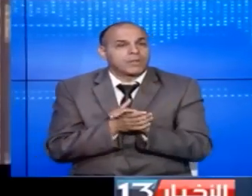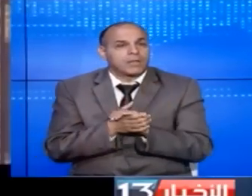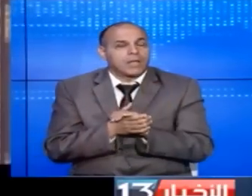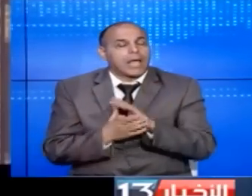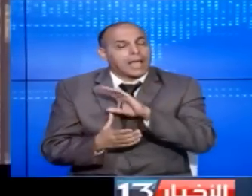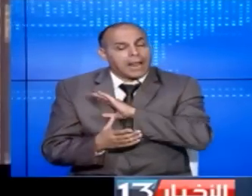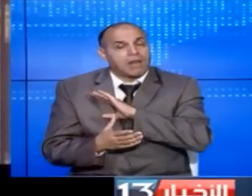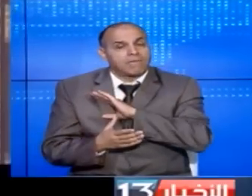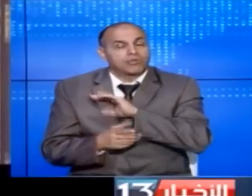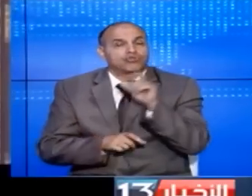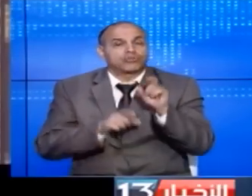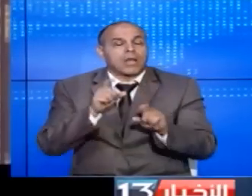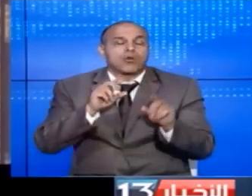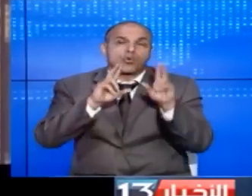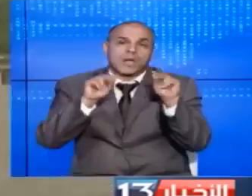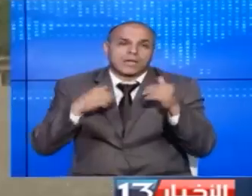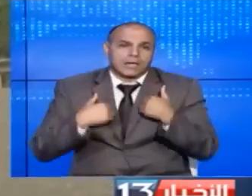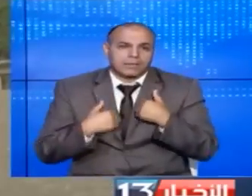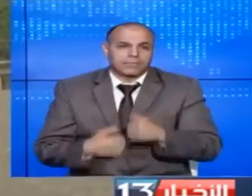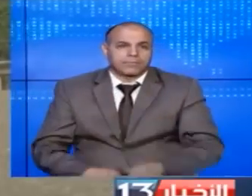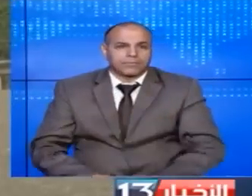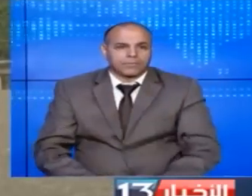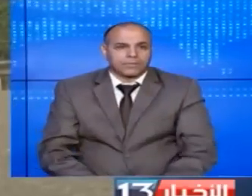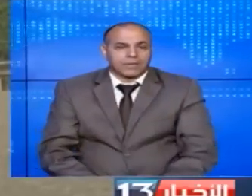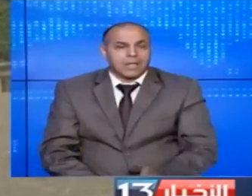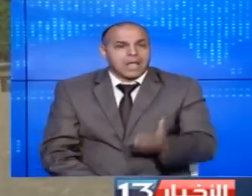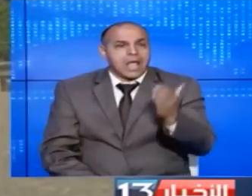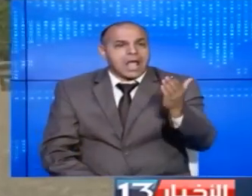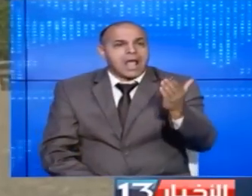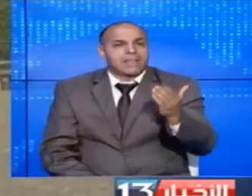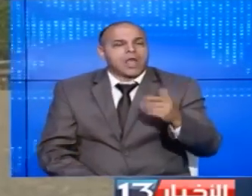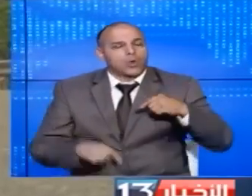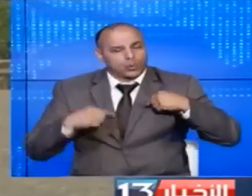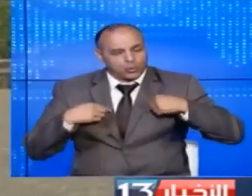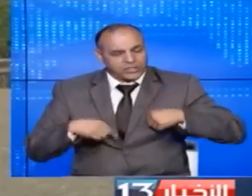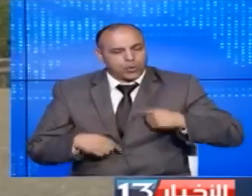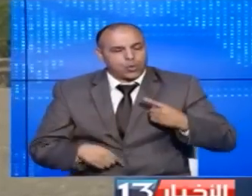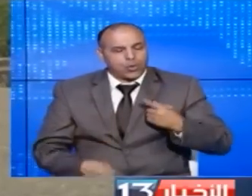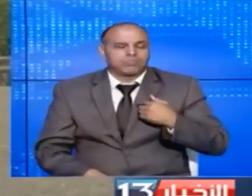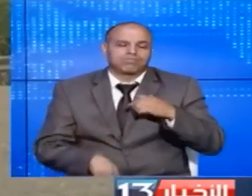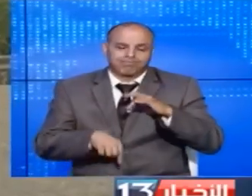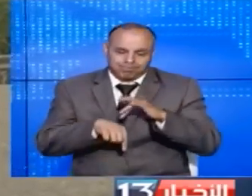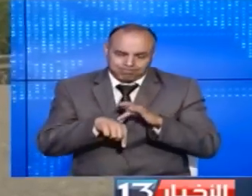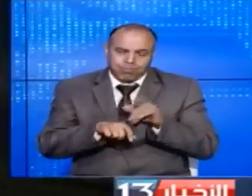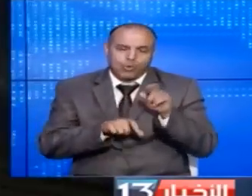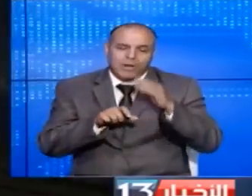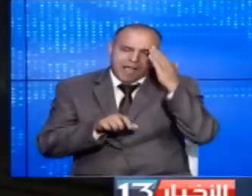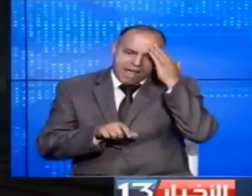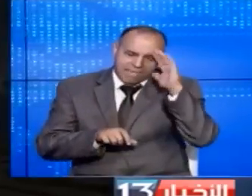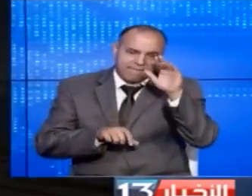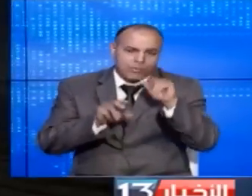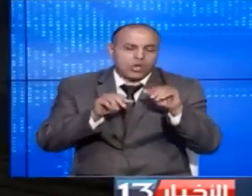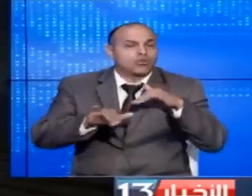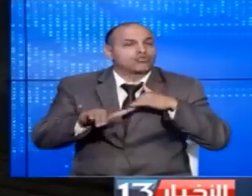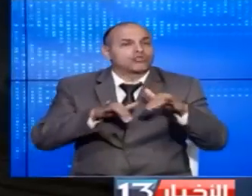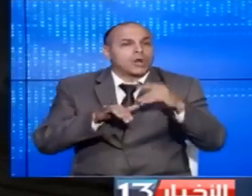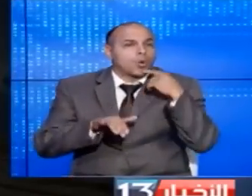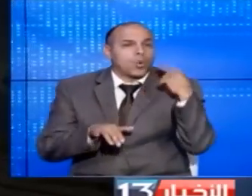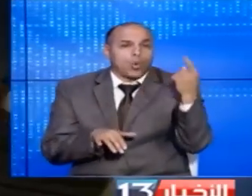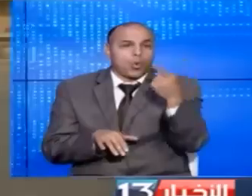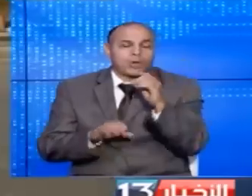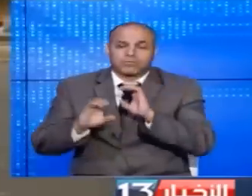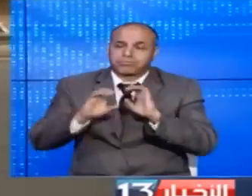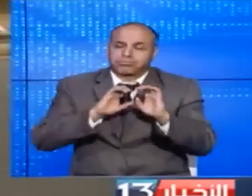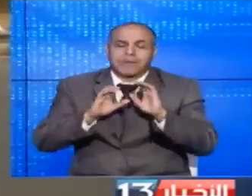كلفنا فيها الشعب اللبناني. ورغم اعتراف الحريري بما سماه وجع اللبنانيين، فإن مساد الشارع ومواقع